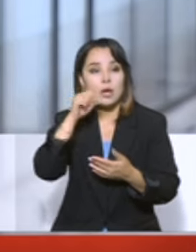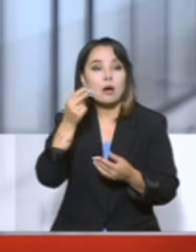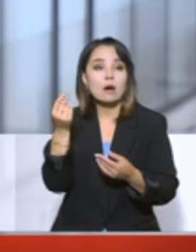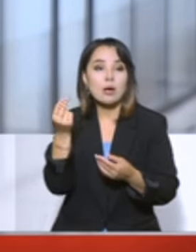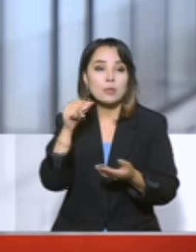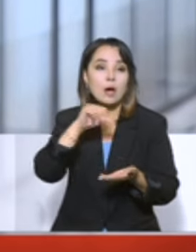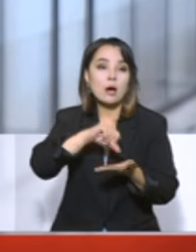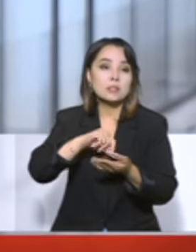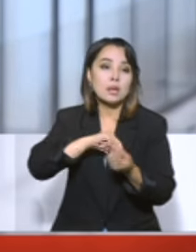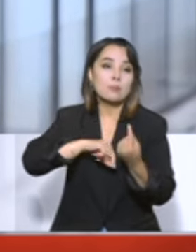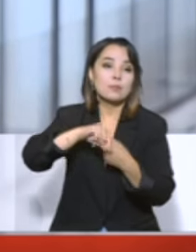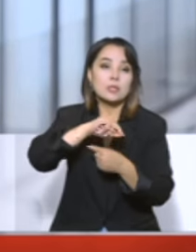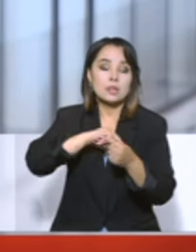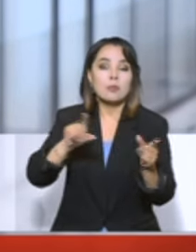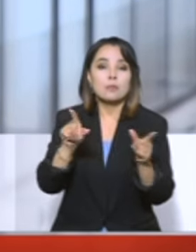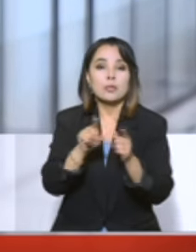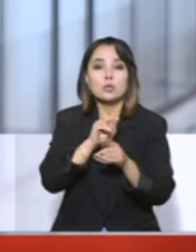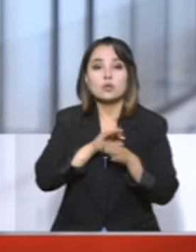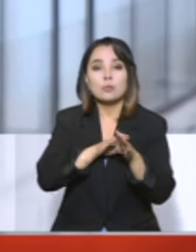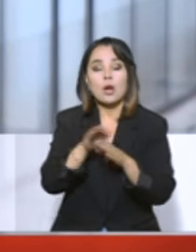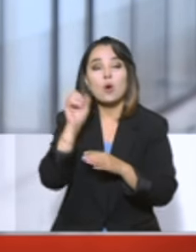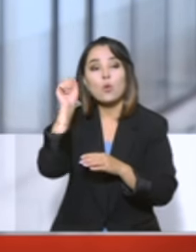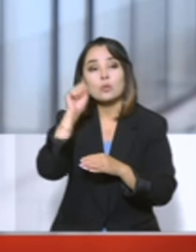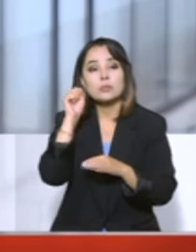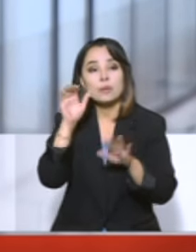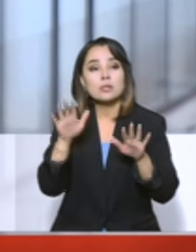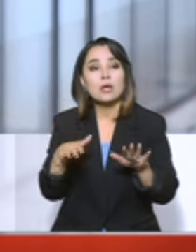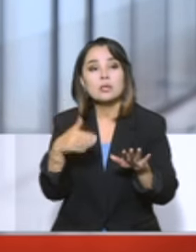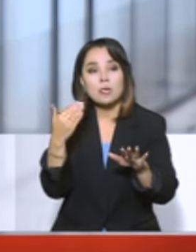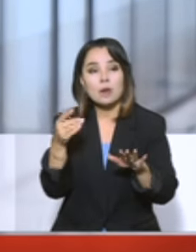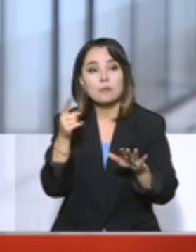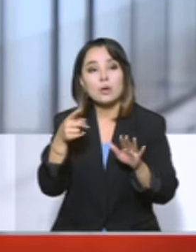қатысуыменен бірлескен кәсіпорындар жұмыс істейді. Ал Өзбекстанда